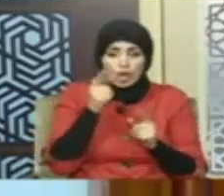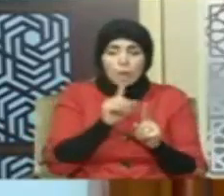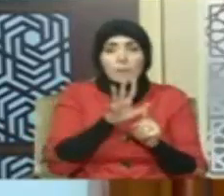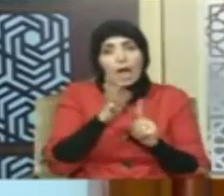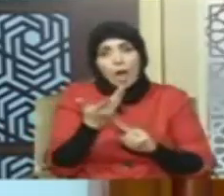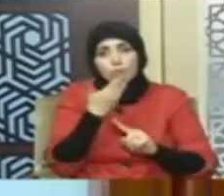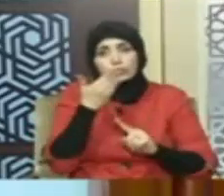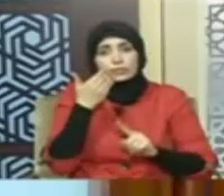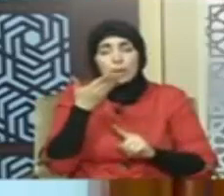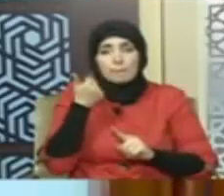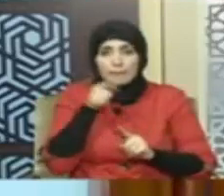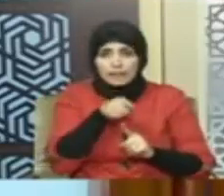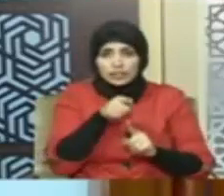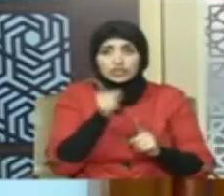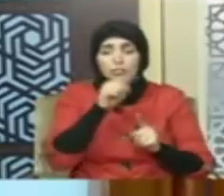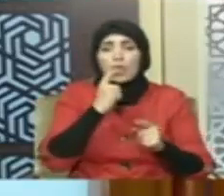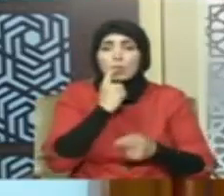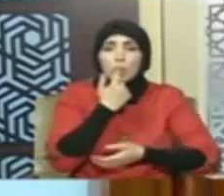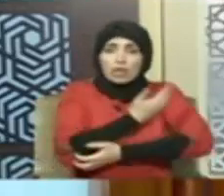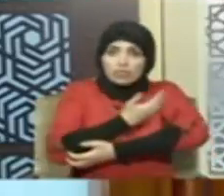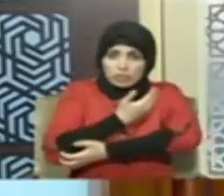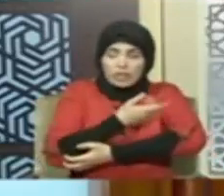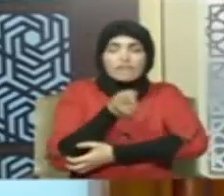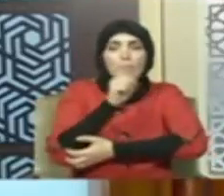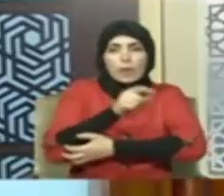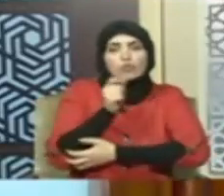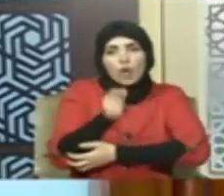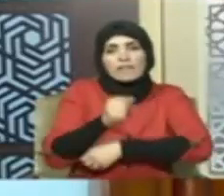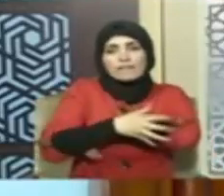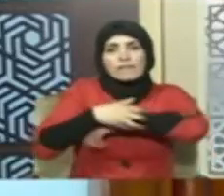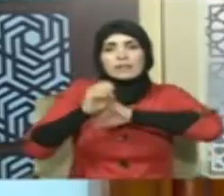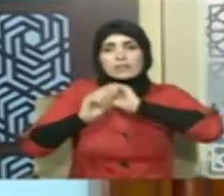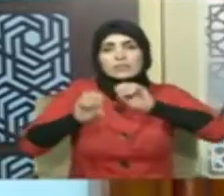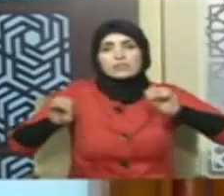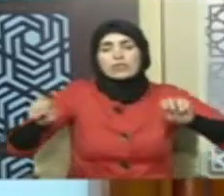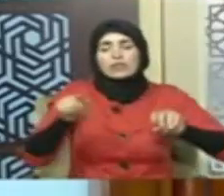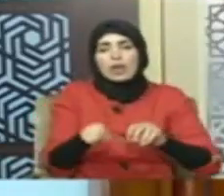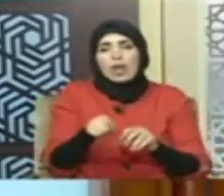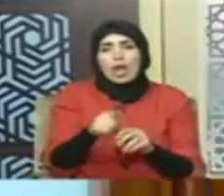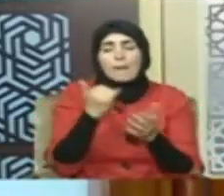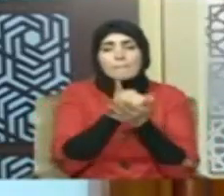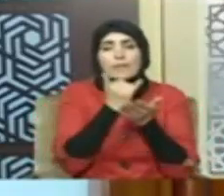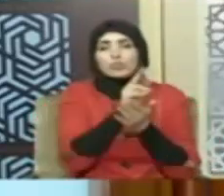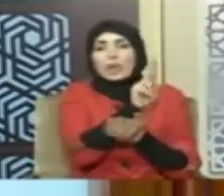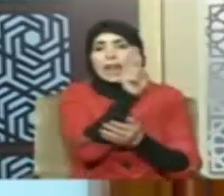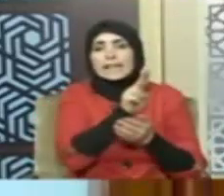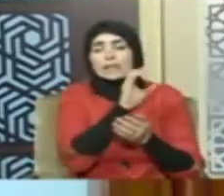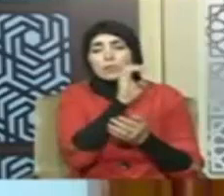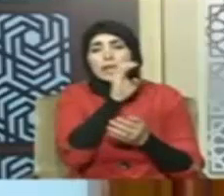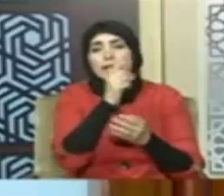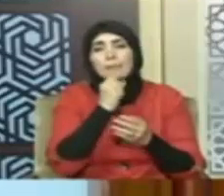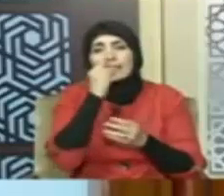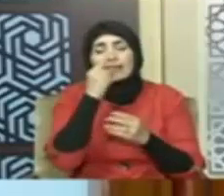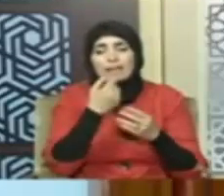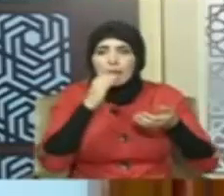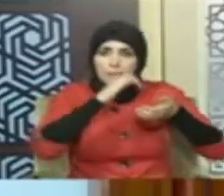من تلزمك نفقته عليه الصدقة التي حددتها دار الإفتاء بالتنسيق مع الأزهر